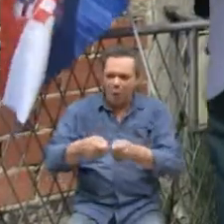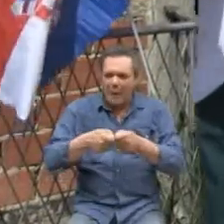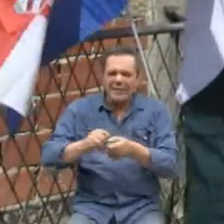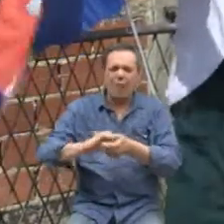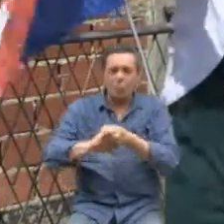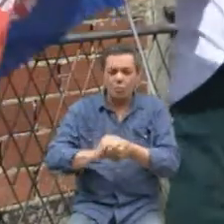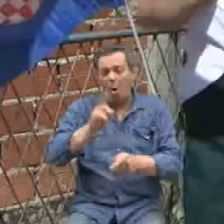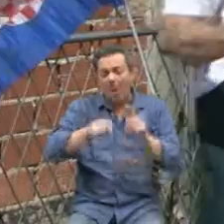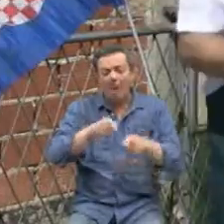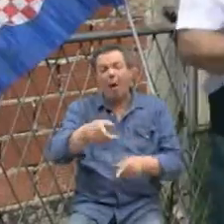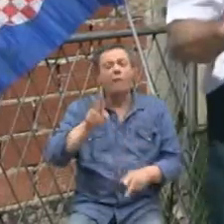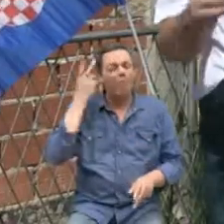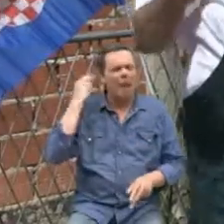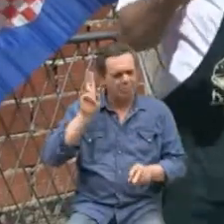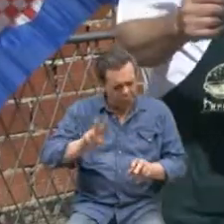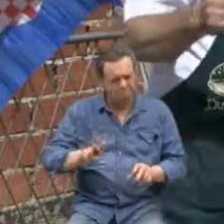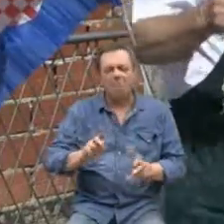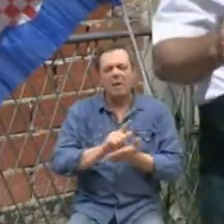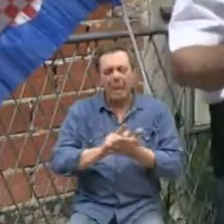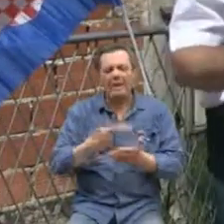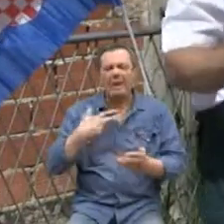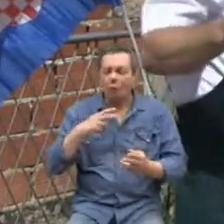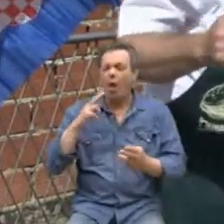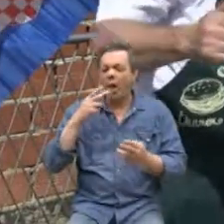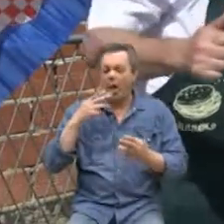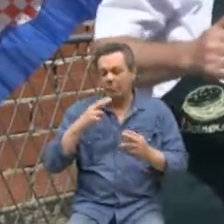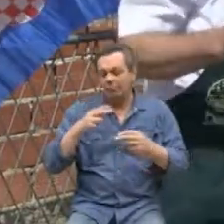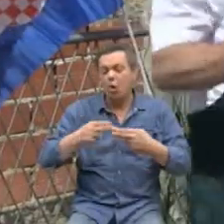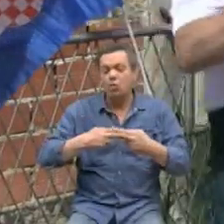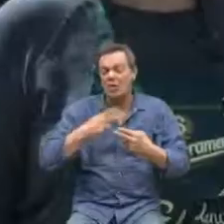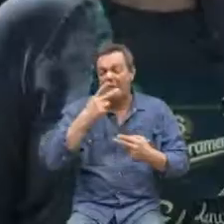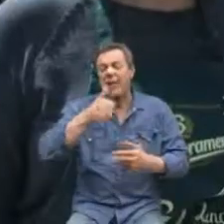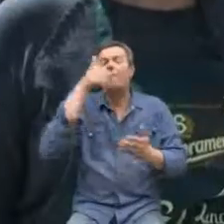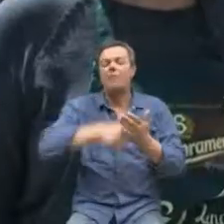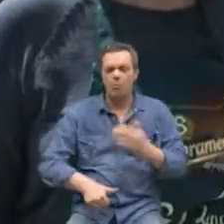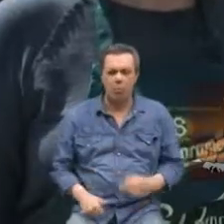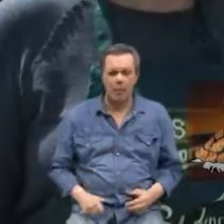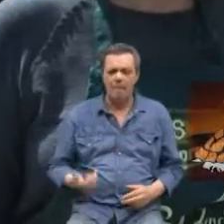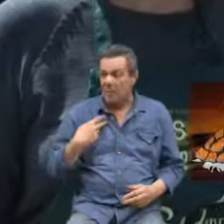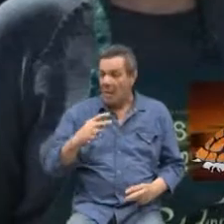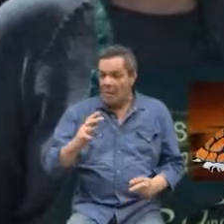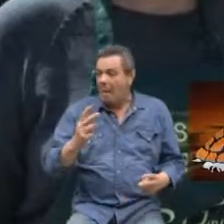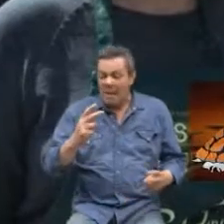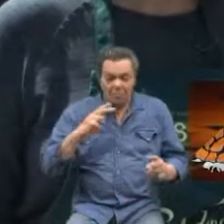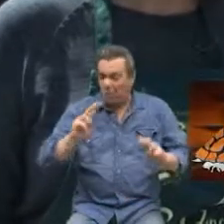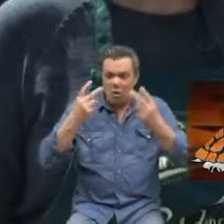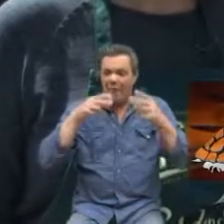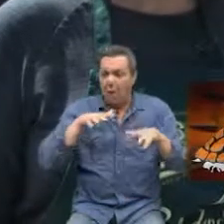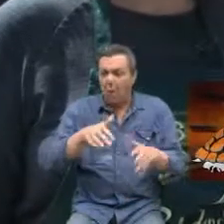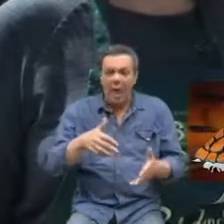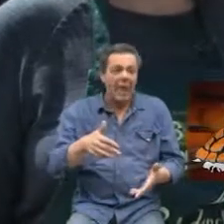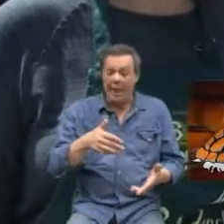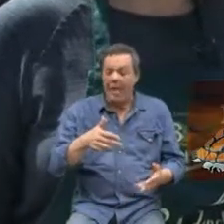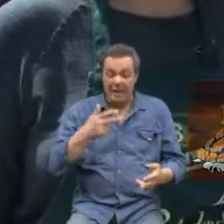druženju, nekima od njih ovo je bila prava prilika da svoje susjede vide prvi put. U samom pozivanju smo sreli neke ljude koji žive u ulici,